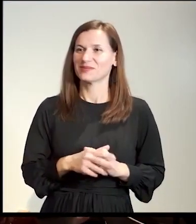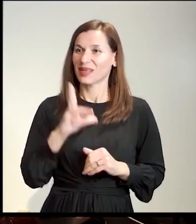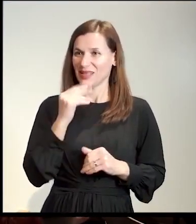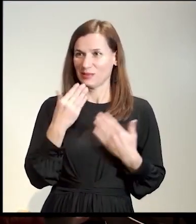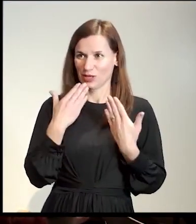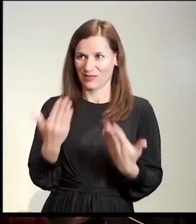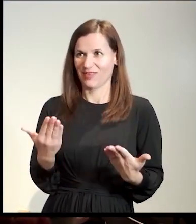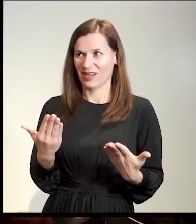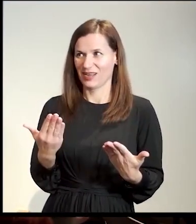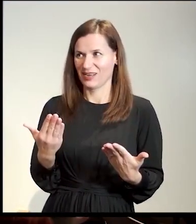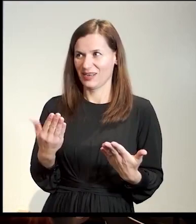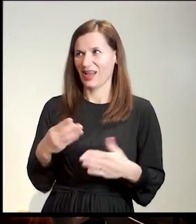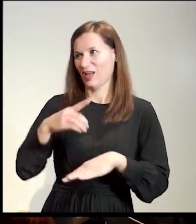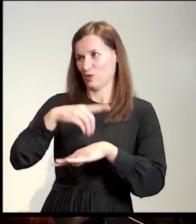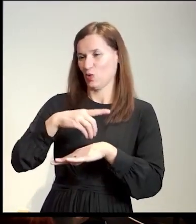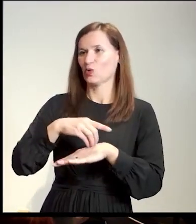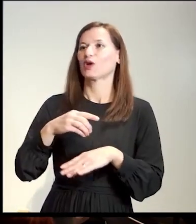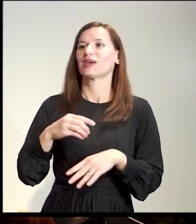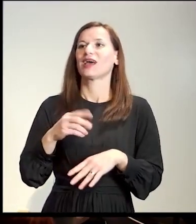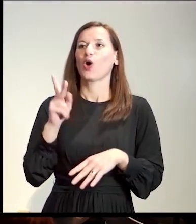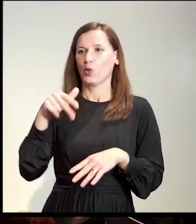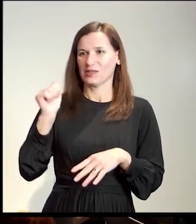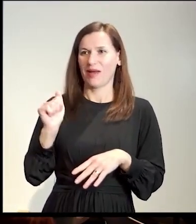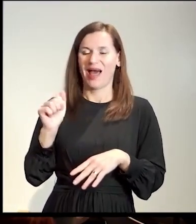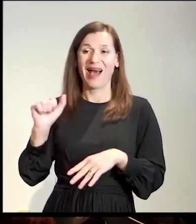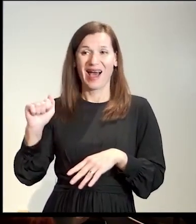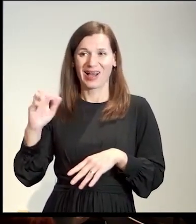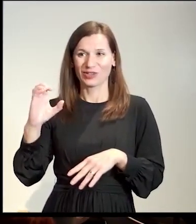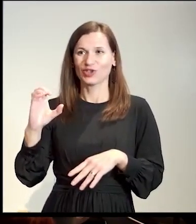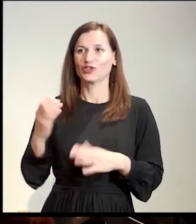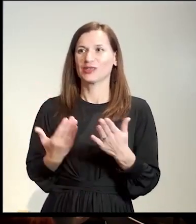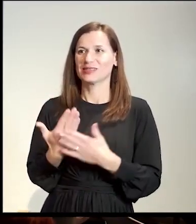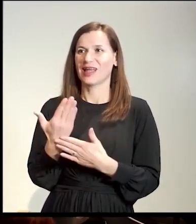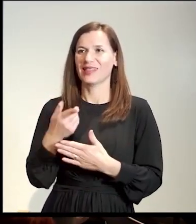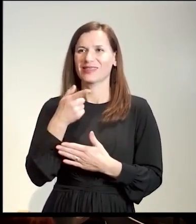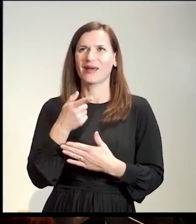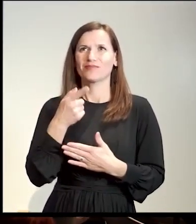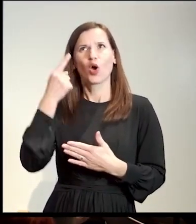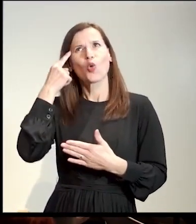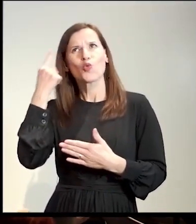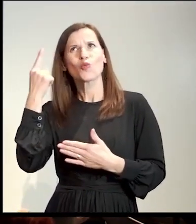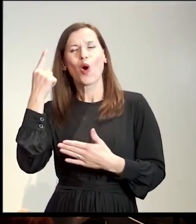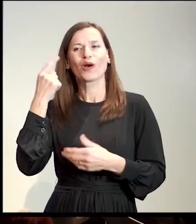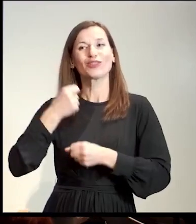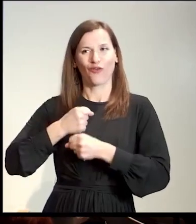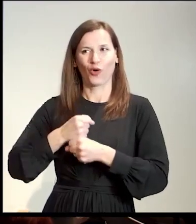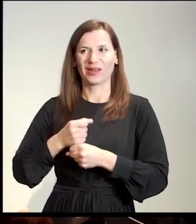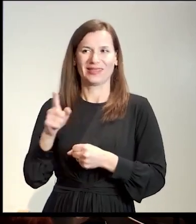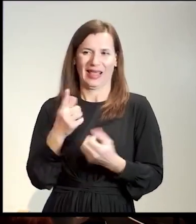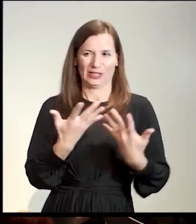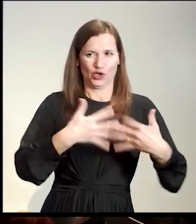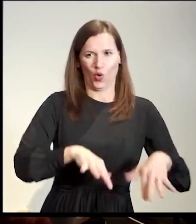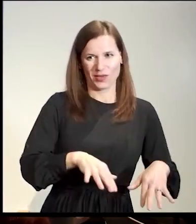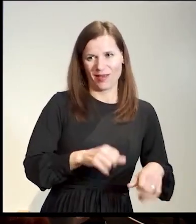Najlepša hvala doktorju Kozmi Ahačiču za ta umotvor, ne strojetvor, in tudi za